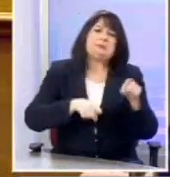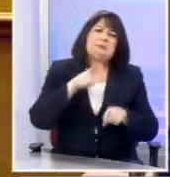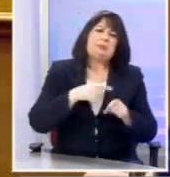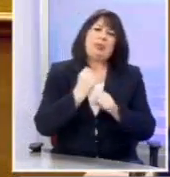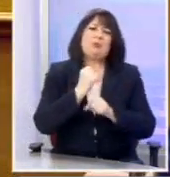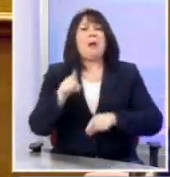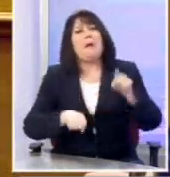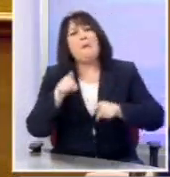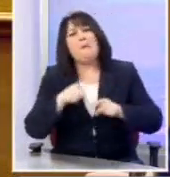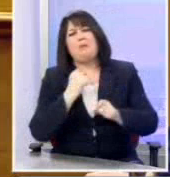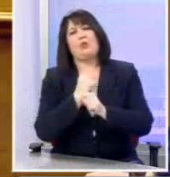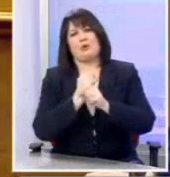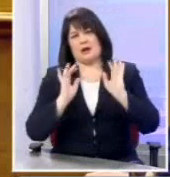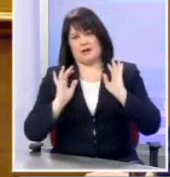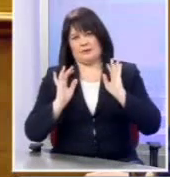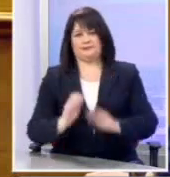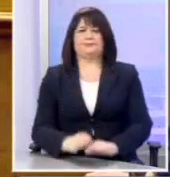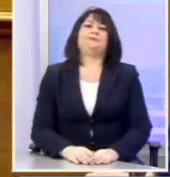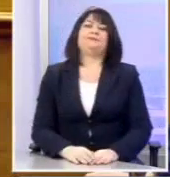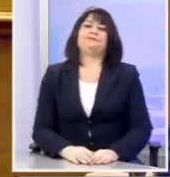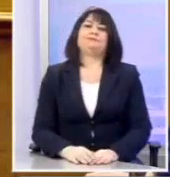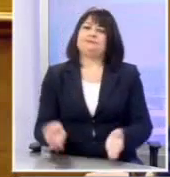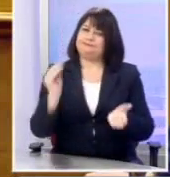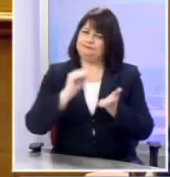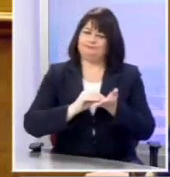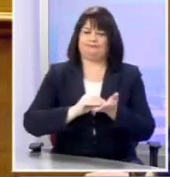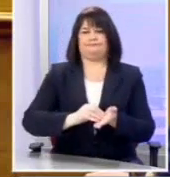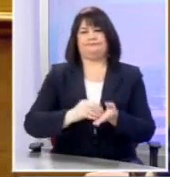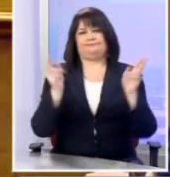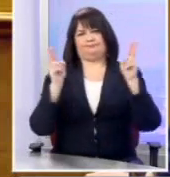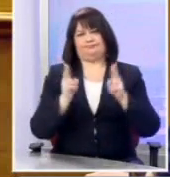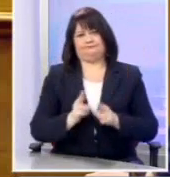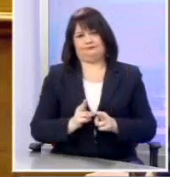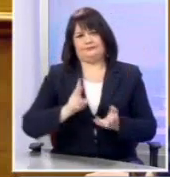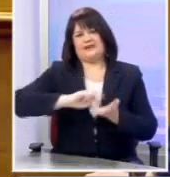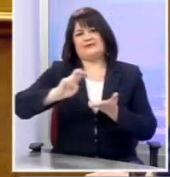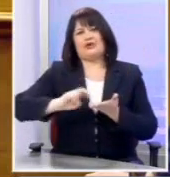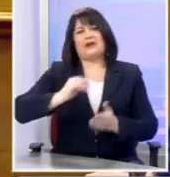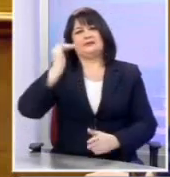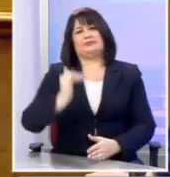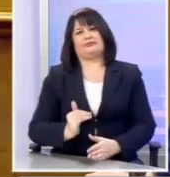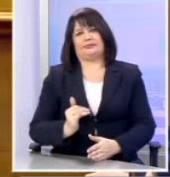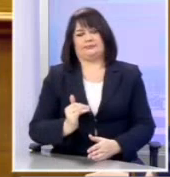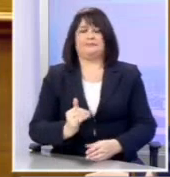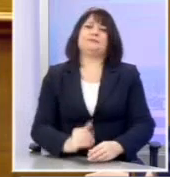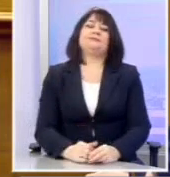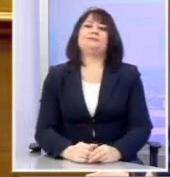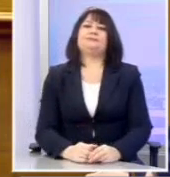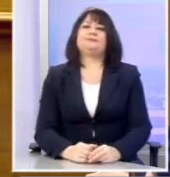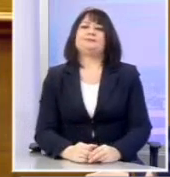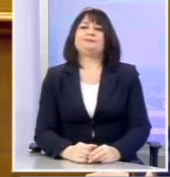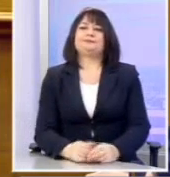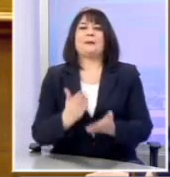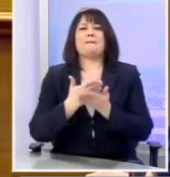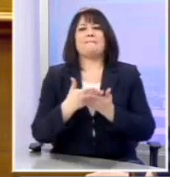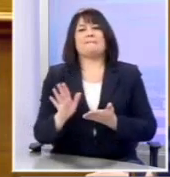απασχόλησης, με αντίστοιχες αναλογικές μειώσεις στις καταβαλλόμενες εισφορές. Οι μισοί